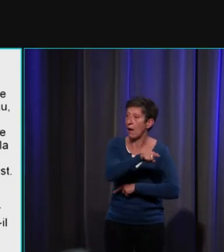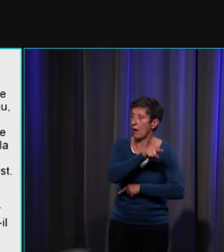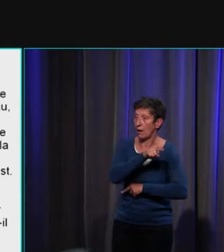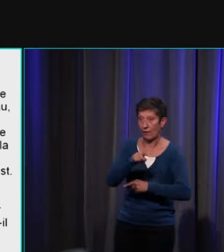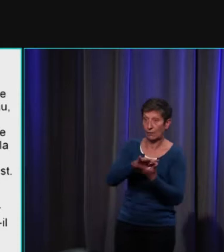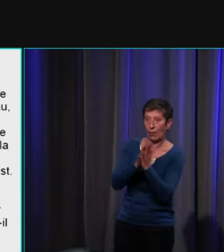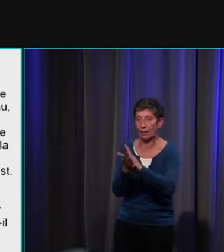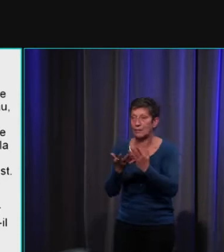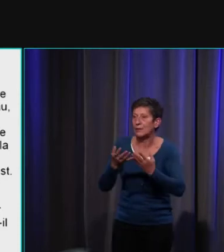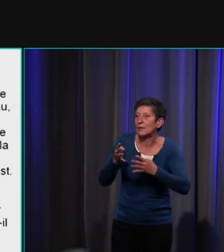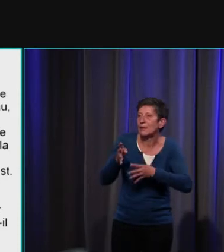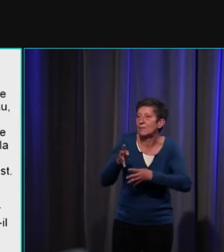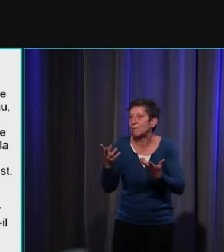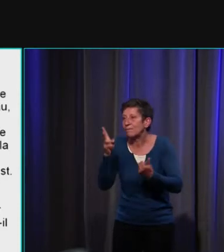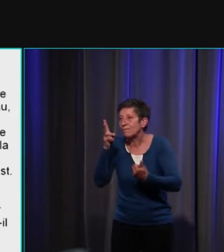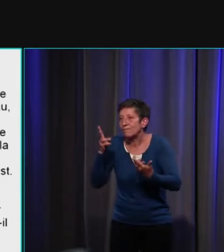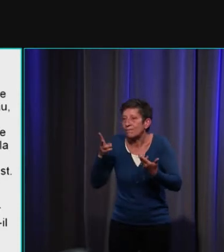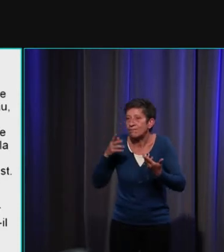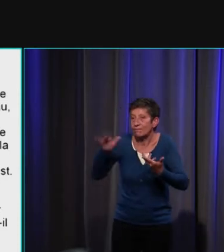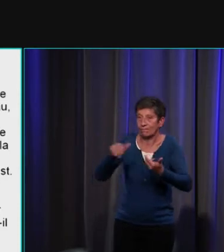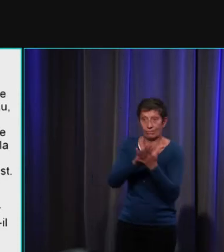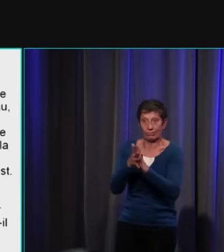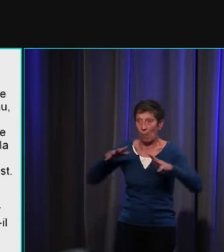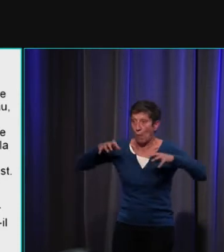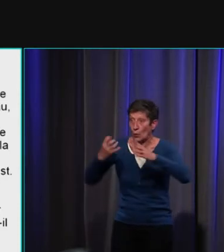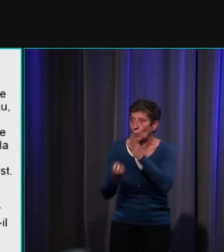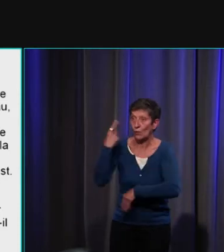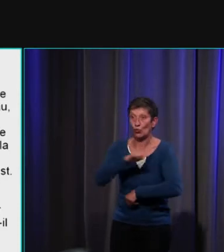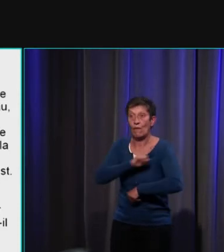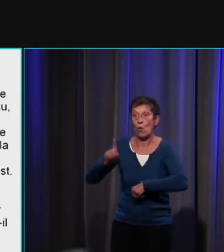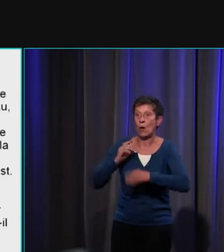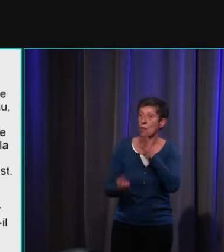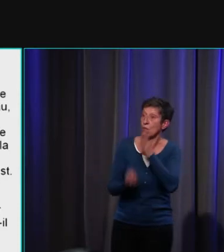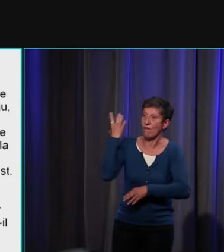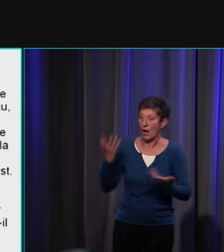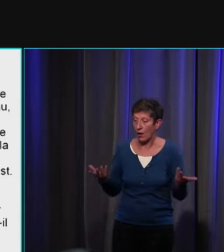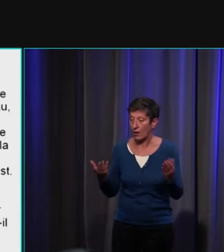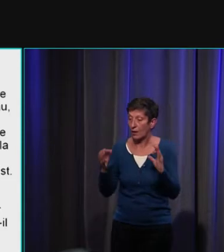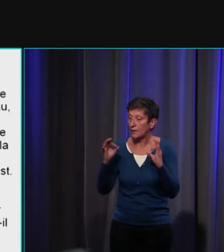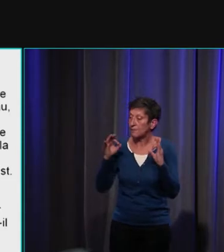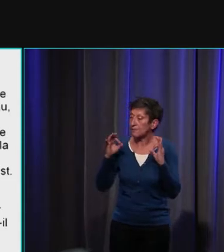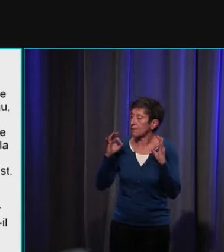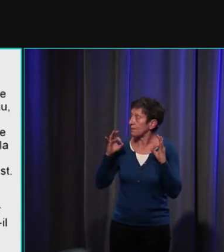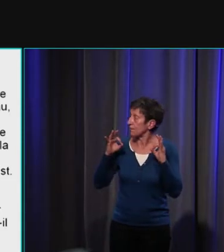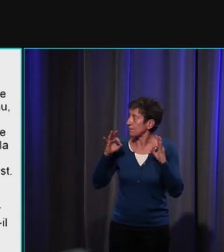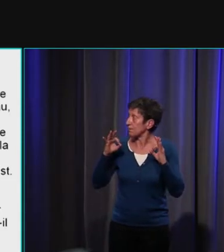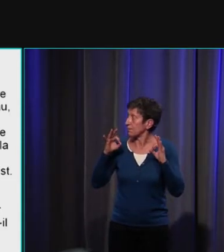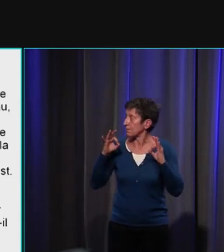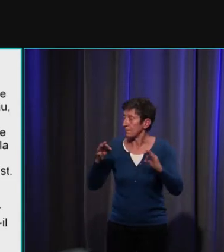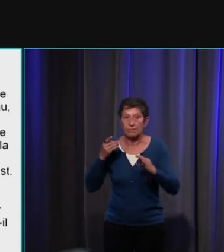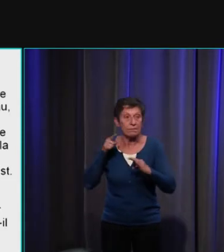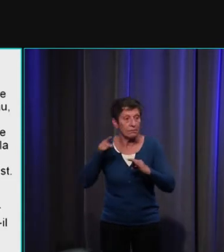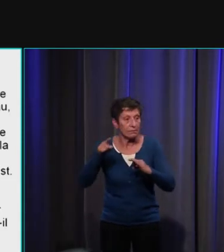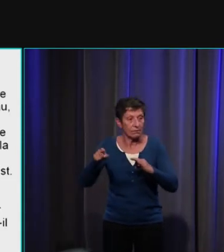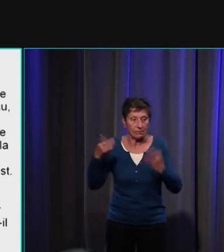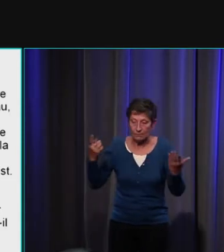dérision et c'est un monstre nouveau une nouvelle chevalerie qui selon un mode et d'esprit obéit au cinquième